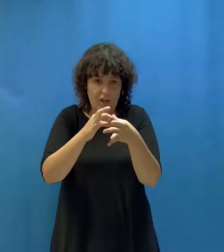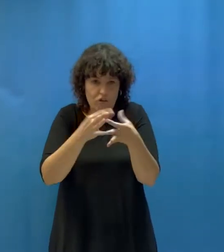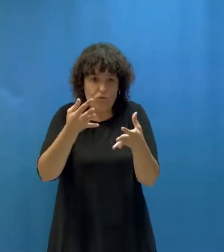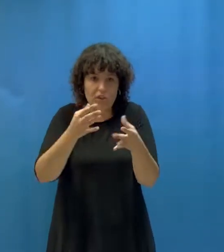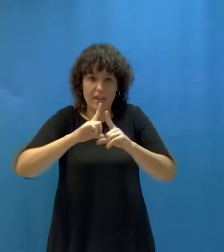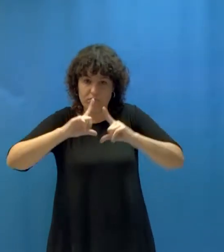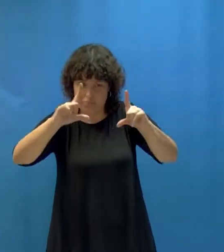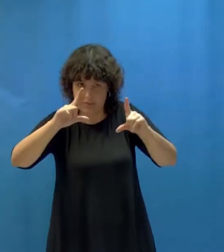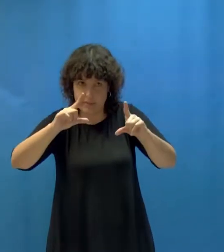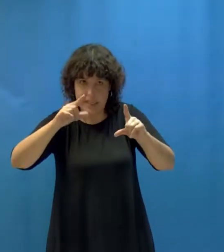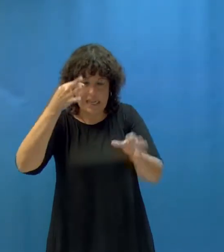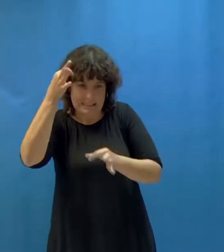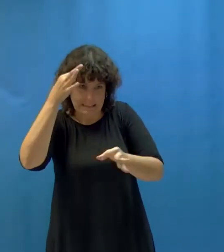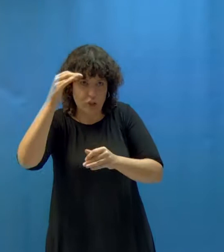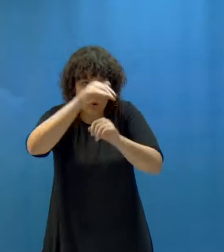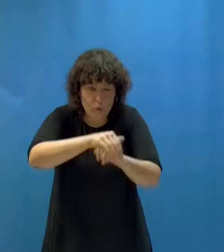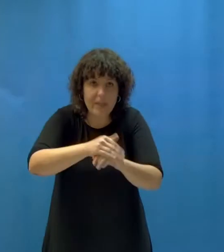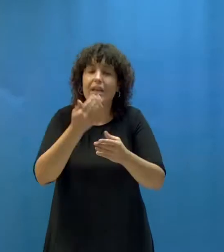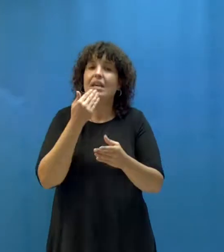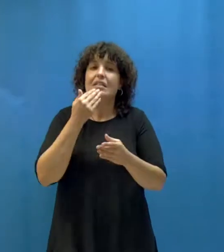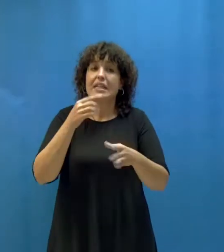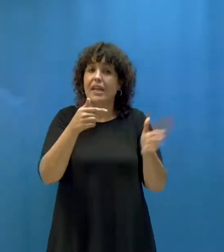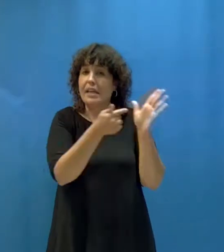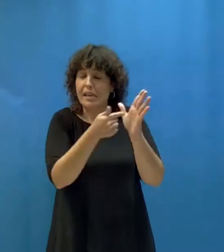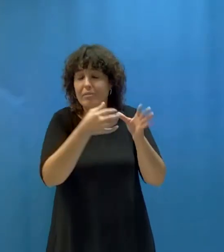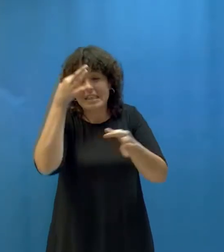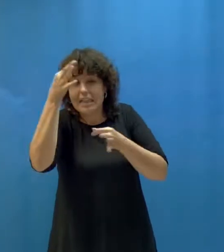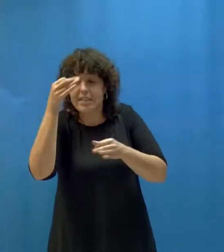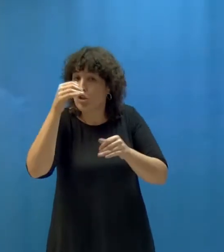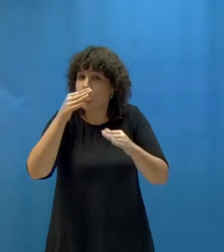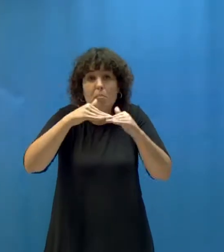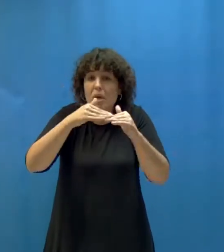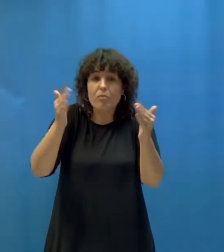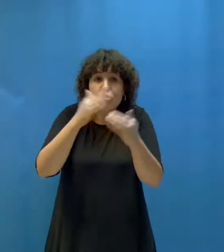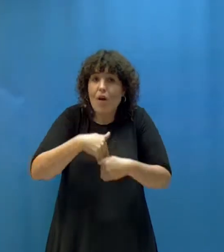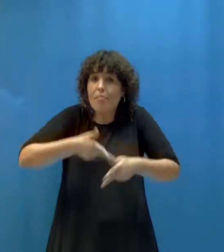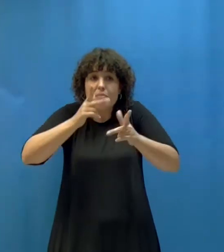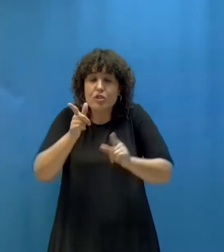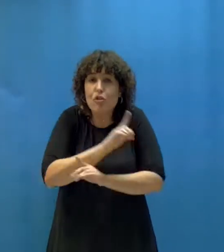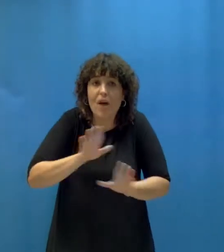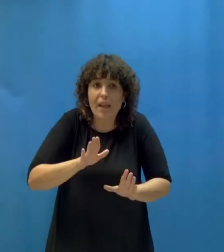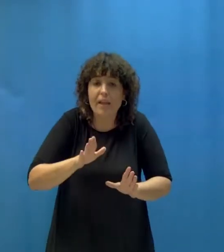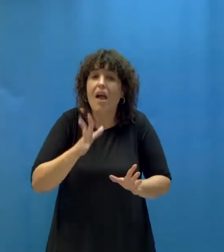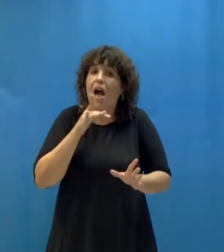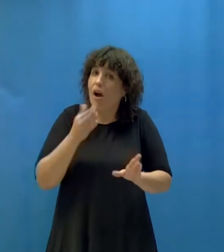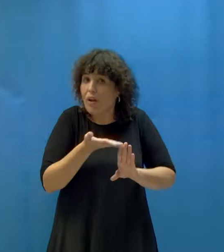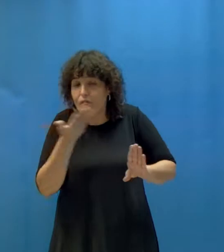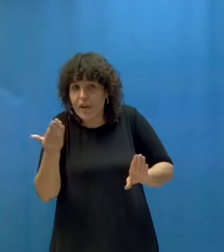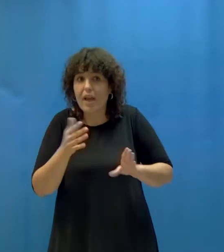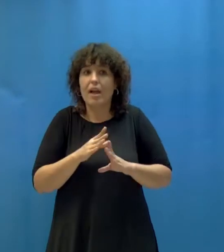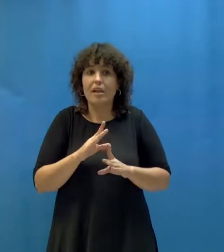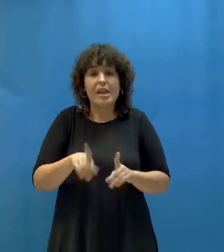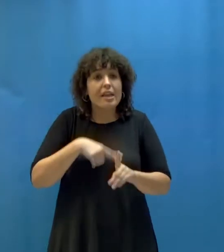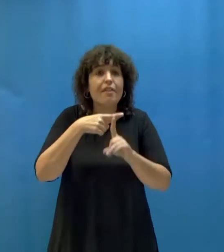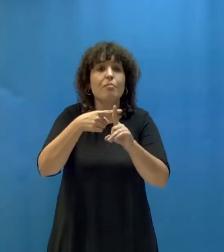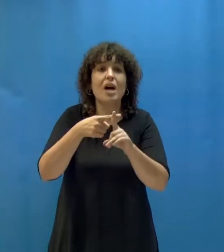Si no se tenia una superfície mínima, no s'otorgava aquest gual, el qual, aquesta superfície mínima, s'elimina i resol un conflicte que existeix